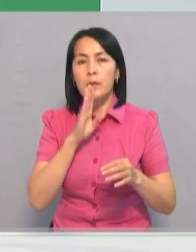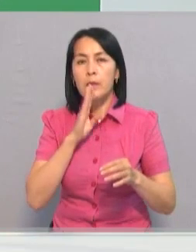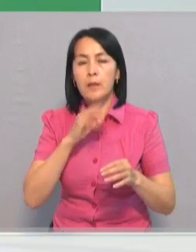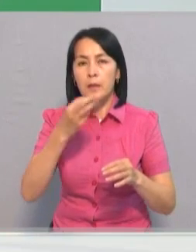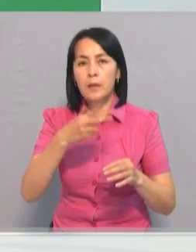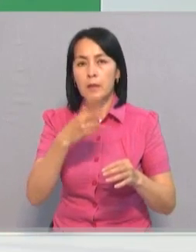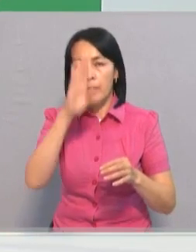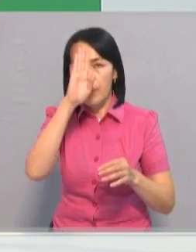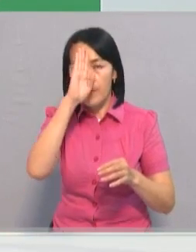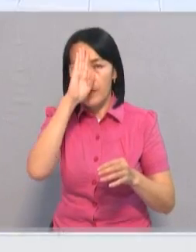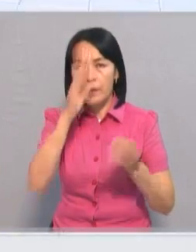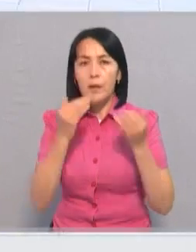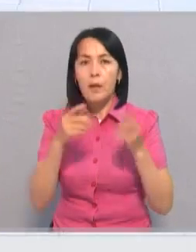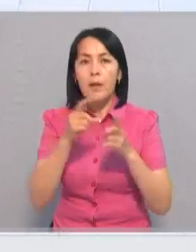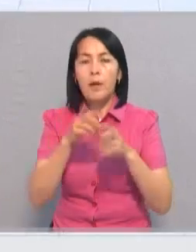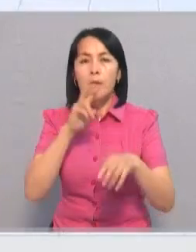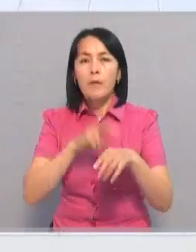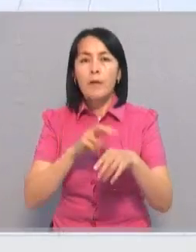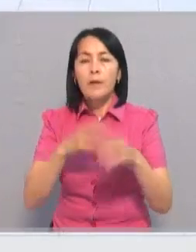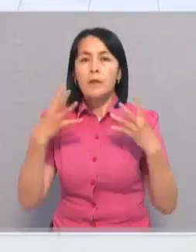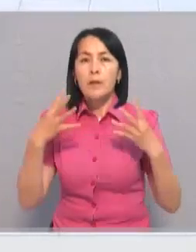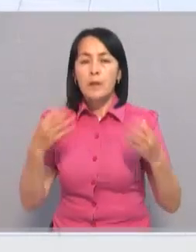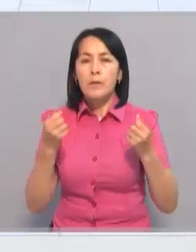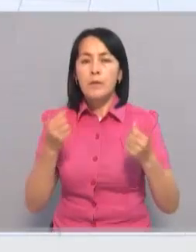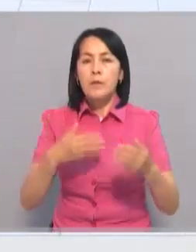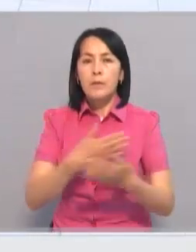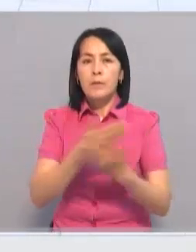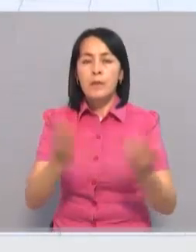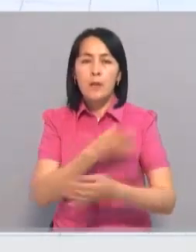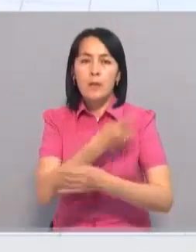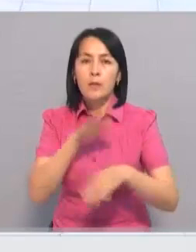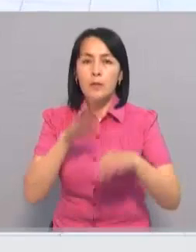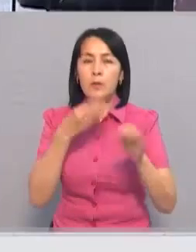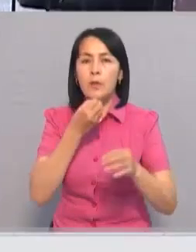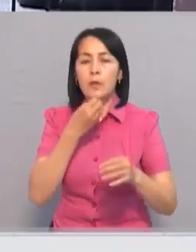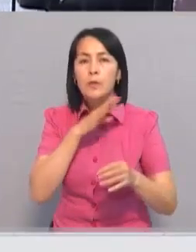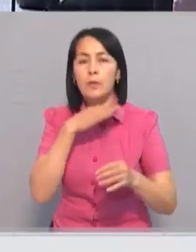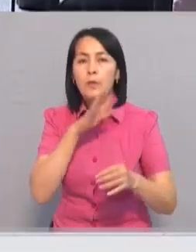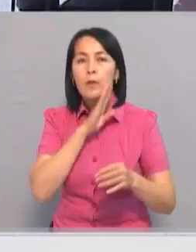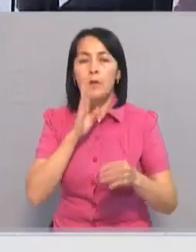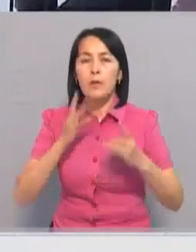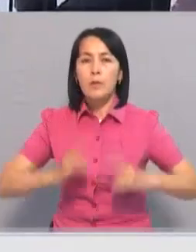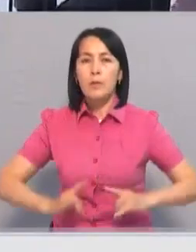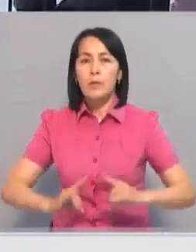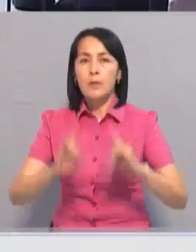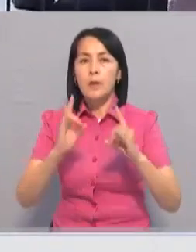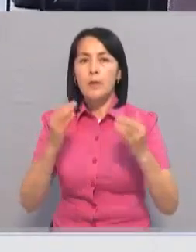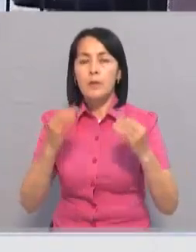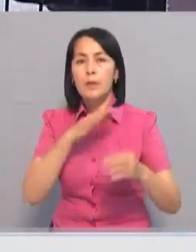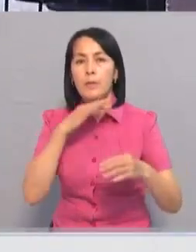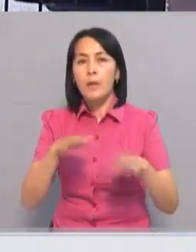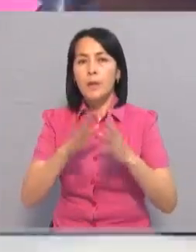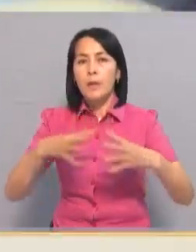и 32 мальчика. По словам врачей, состояние всех малышей хорошее. Многие женщины, родившие в праздничный день, многодетные